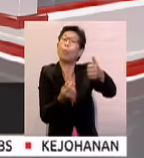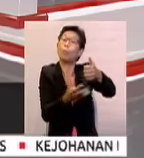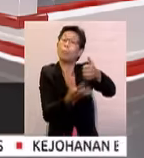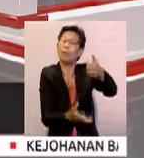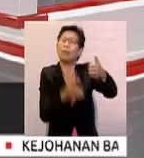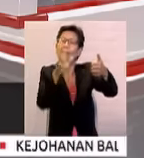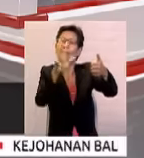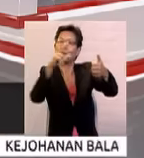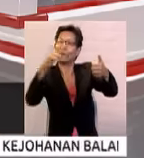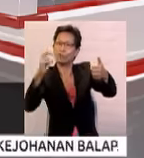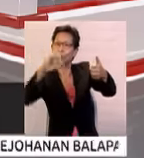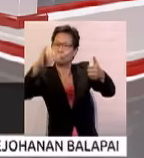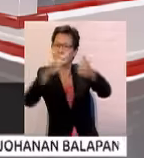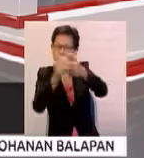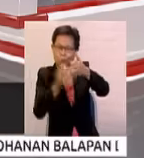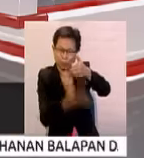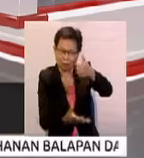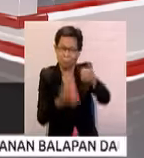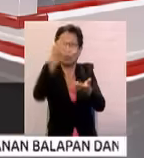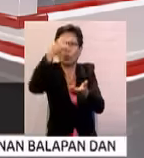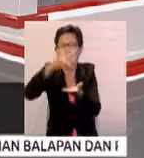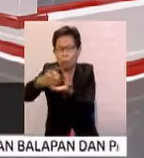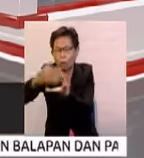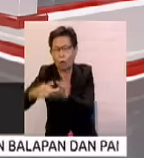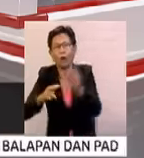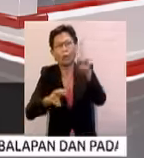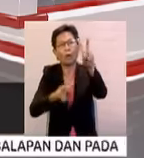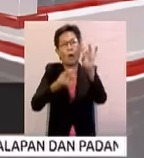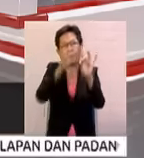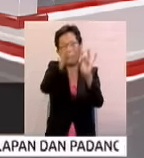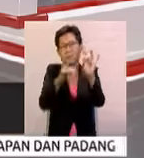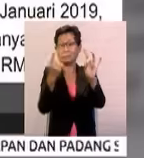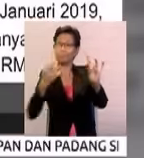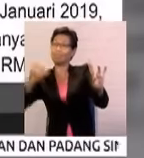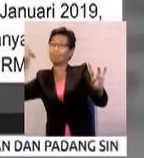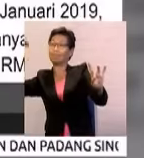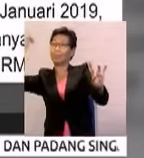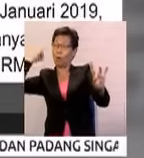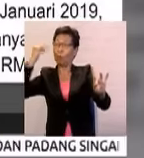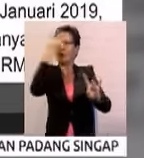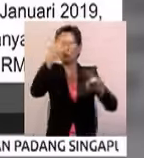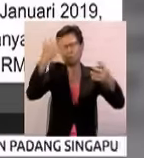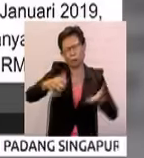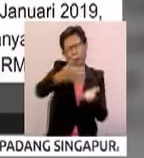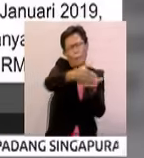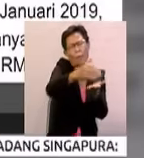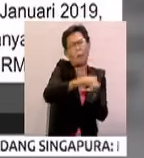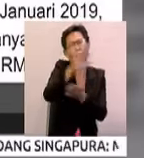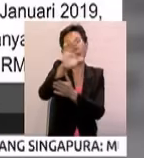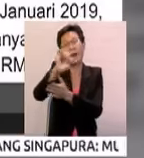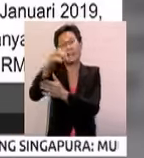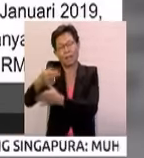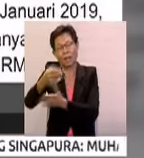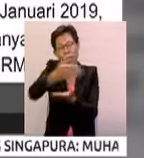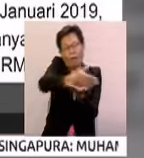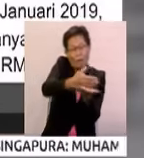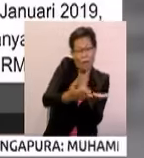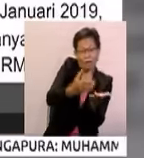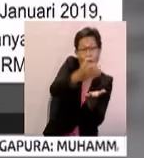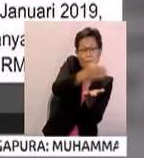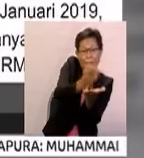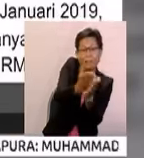sebanyak RM300 juta. Pada 28 Januari lalu, Kerajaan telah membuat bayaran BSH fasa